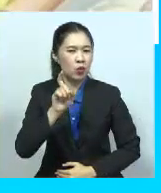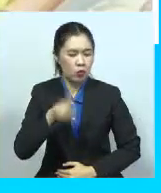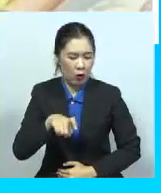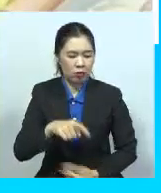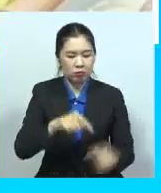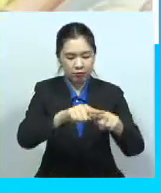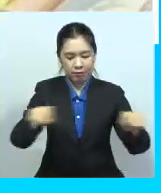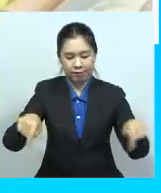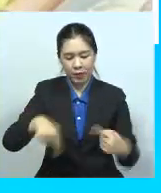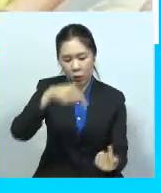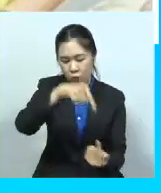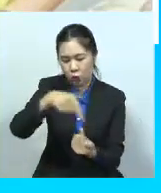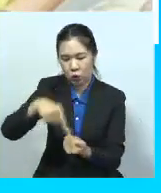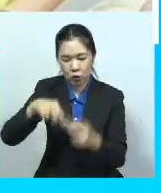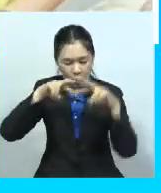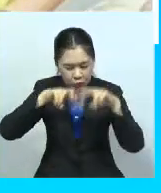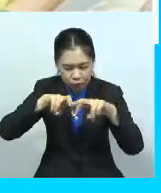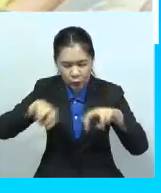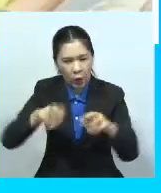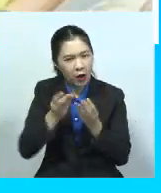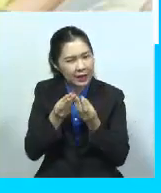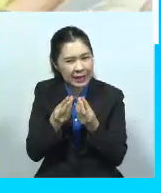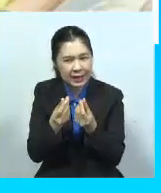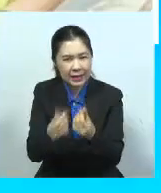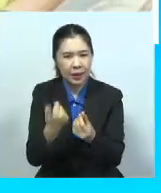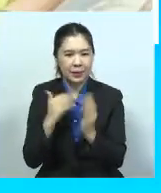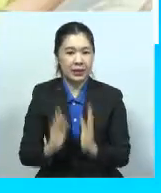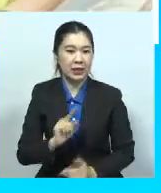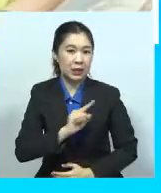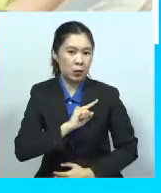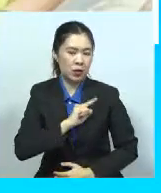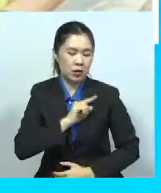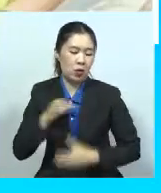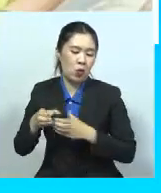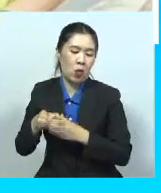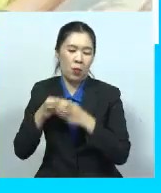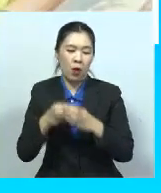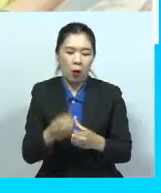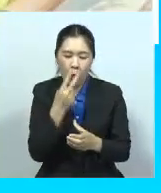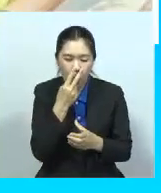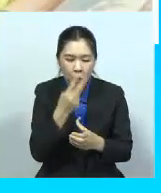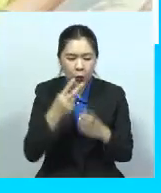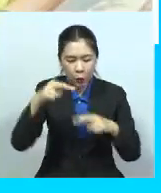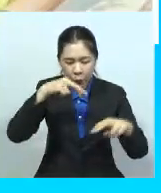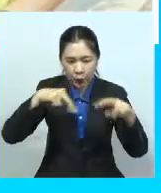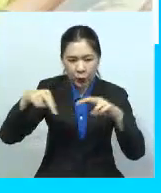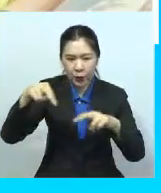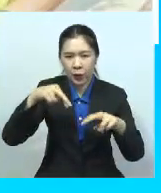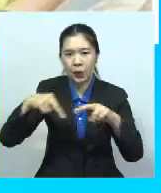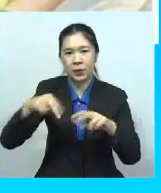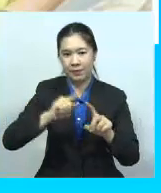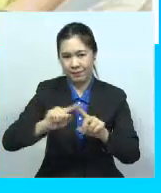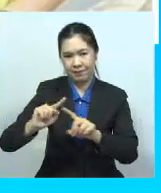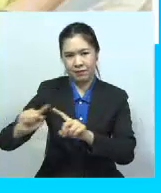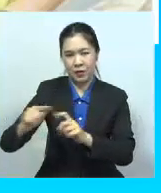ย่างละเอียดรวมถึงให้มีการจัดกำลังเจ้าหน้าที่มาคอยเฝ้าติดตามดูสถานการณ์โดยรอบพื้นที่ด้ว